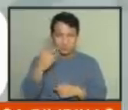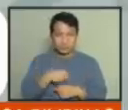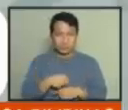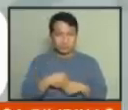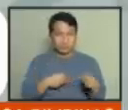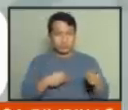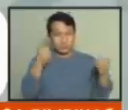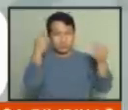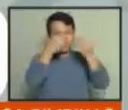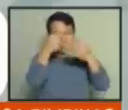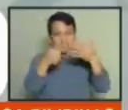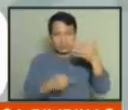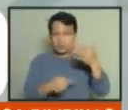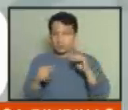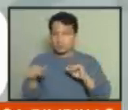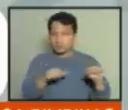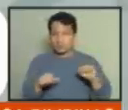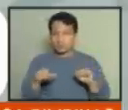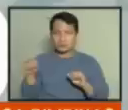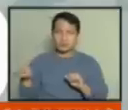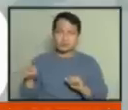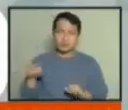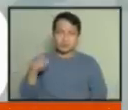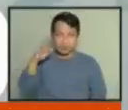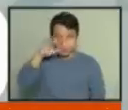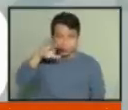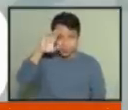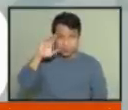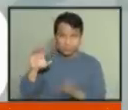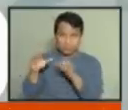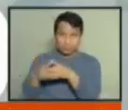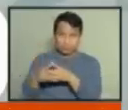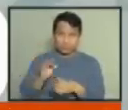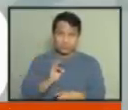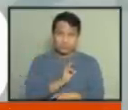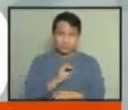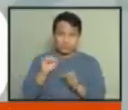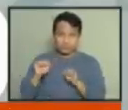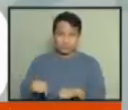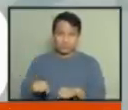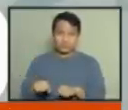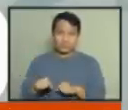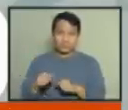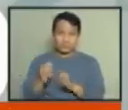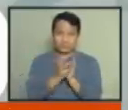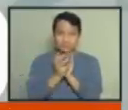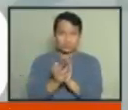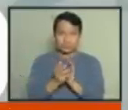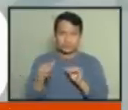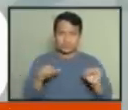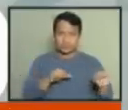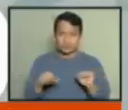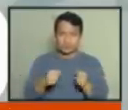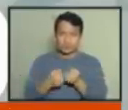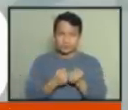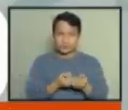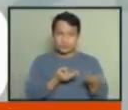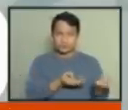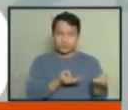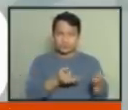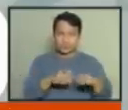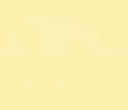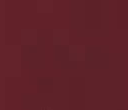yung layunin, yung activity po ng Cavite Varsitarian. Actually, may mga community activity po sila eh, like supplemental feeding program